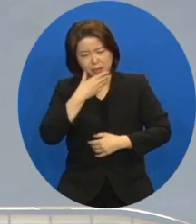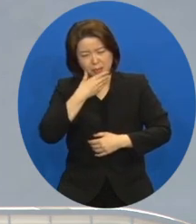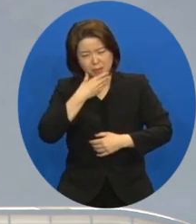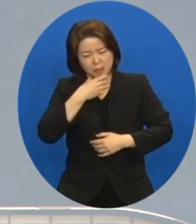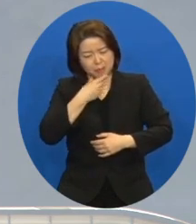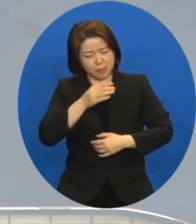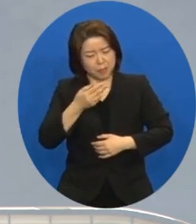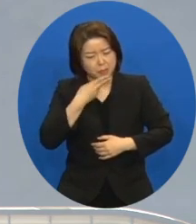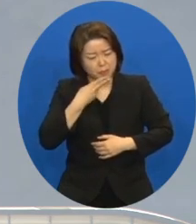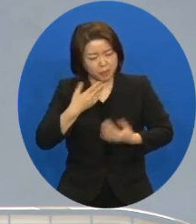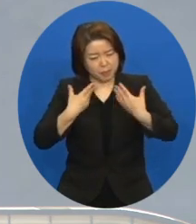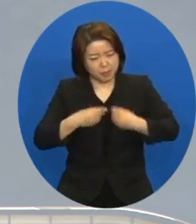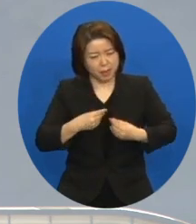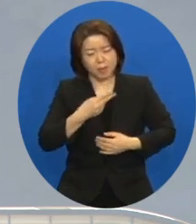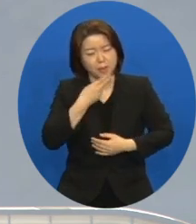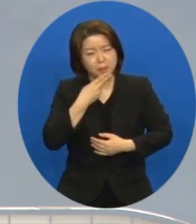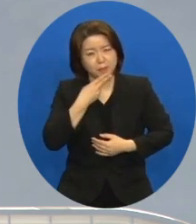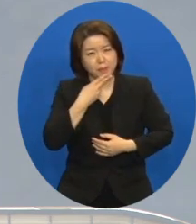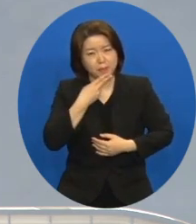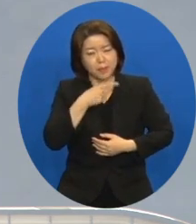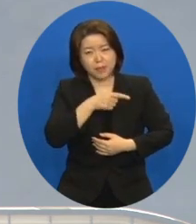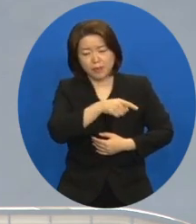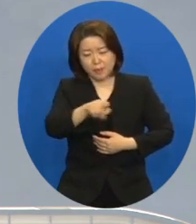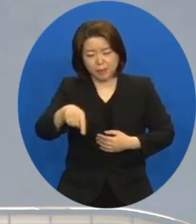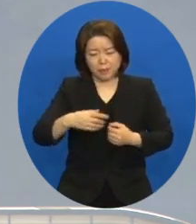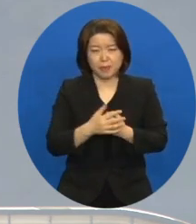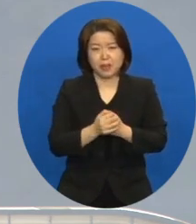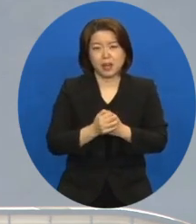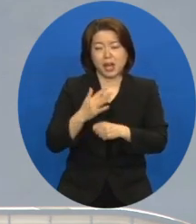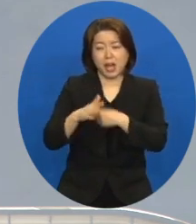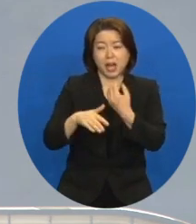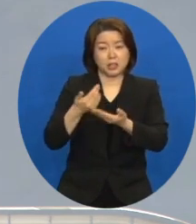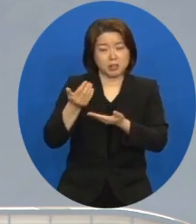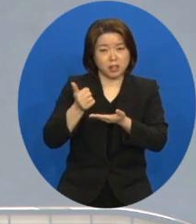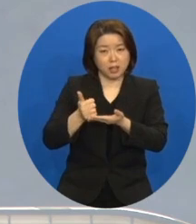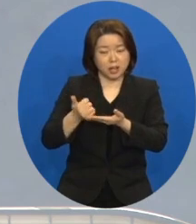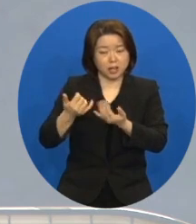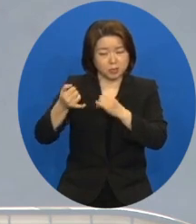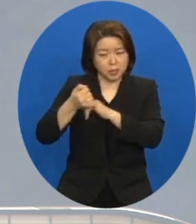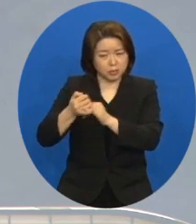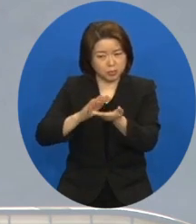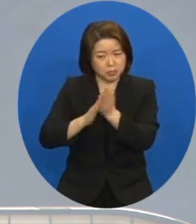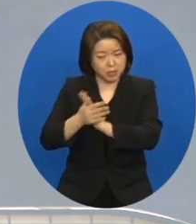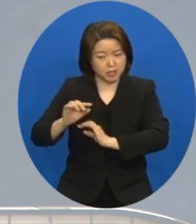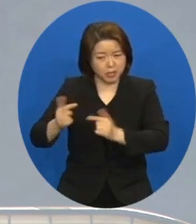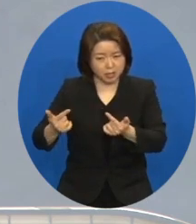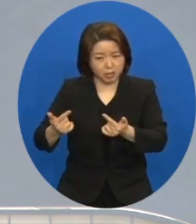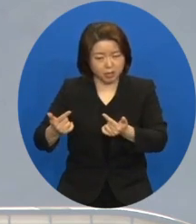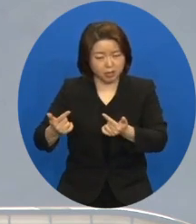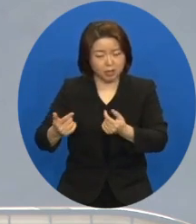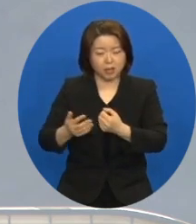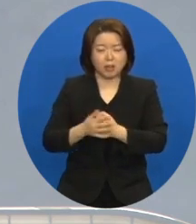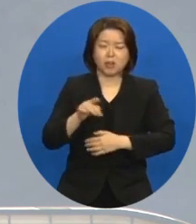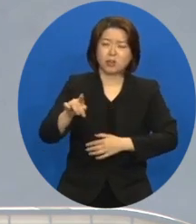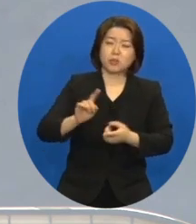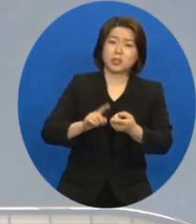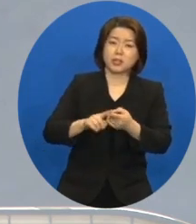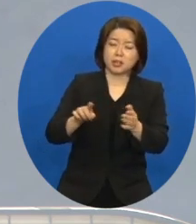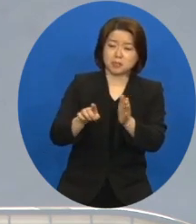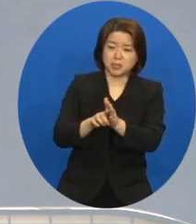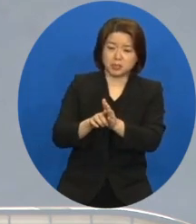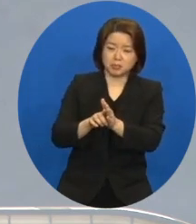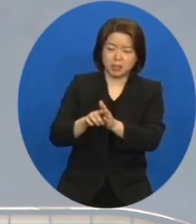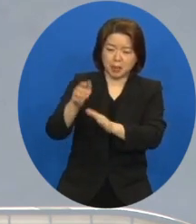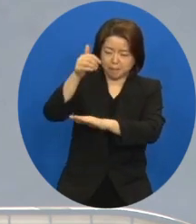너무 좌절이 되지만 하나님의 약속은 변함이 없다, 그 사실에 대한 믿음을 비로소